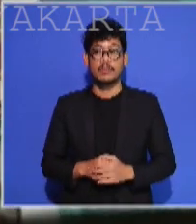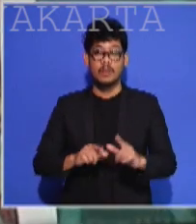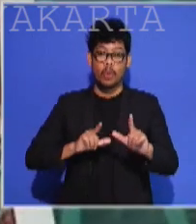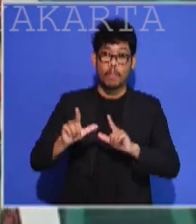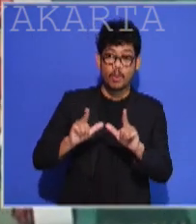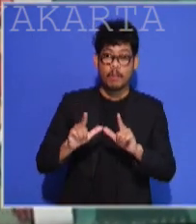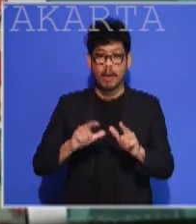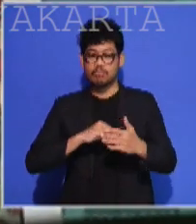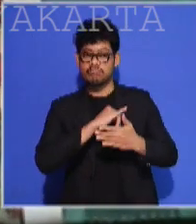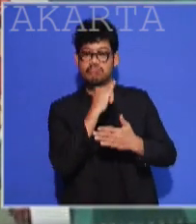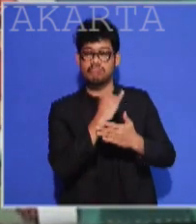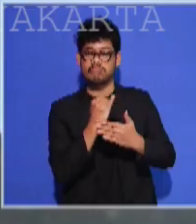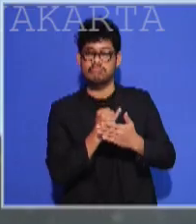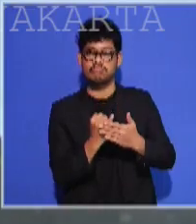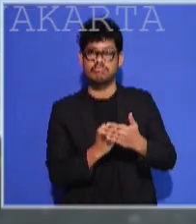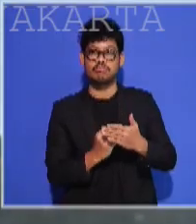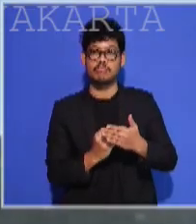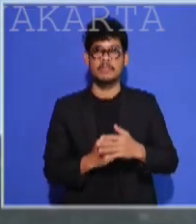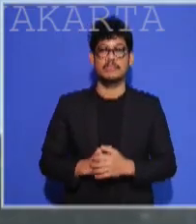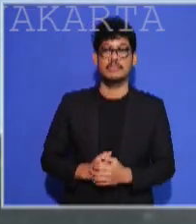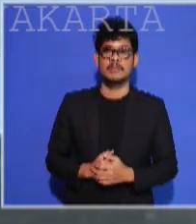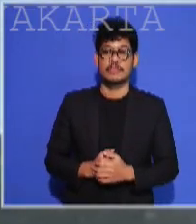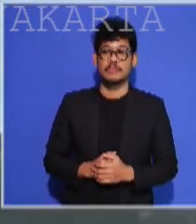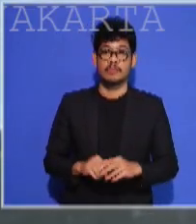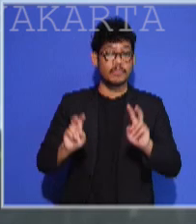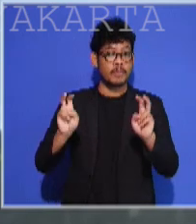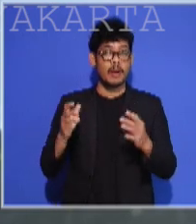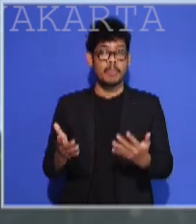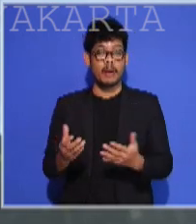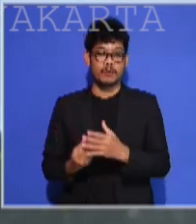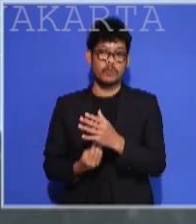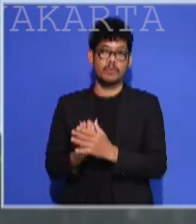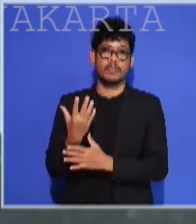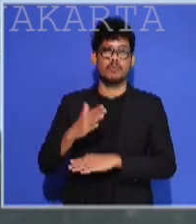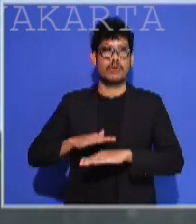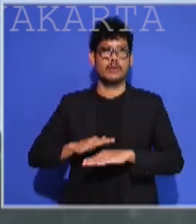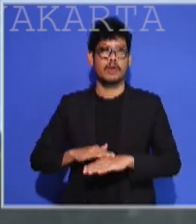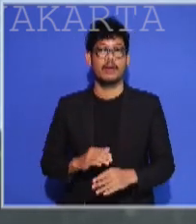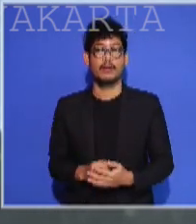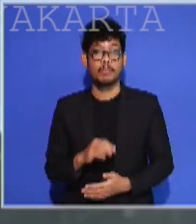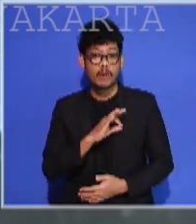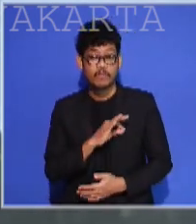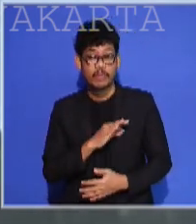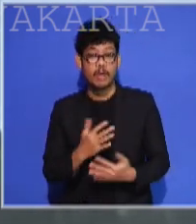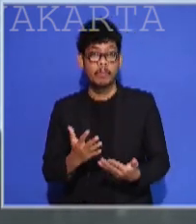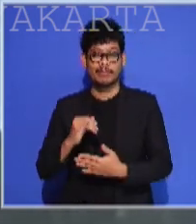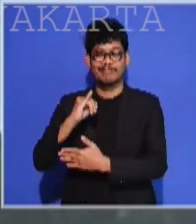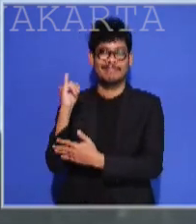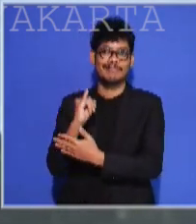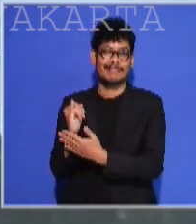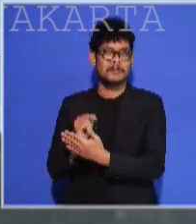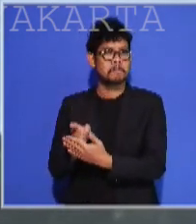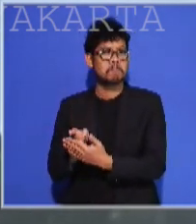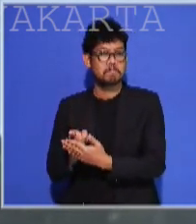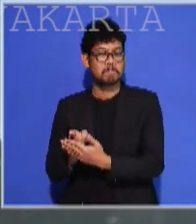di komplek Bumi Perkemahan Babarsari temanya tumbuh dan berbudaya Apa itu manfaat dari mural ini apa Biar apa Biar